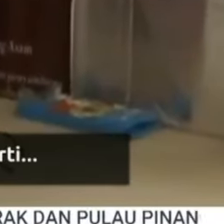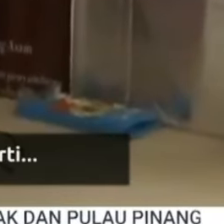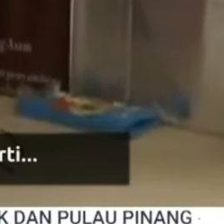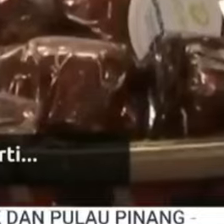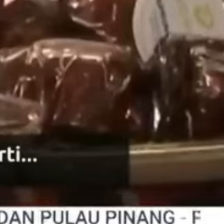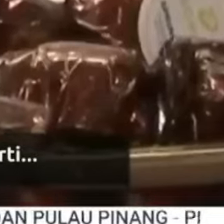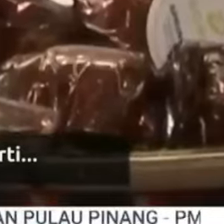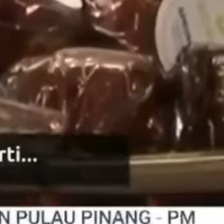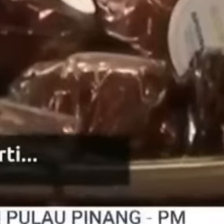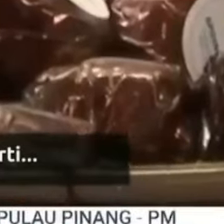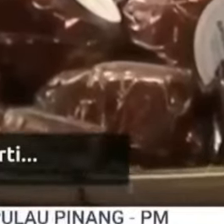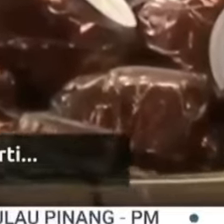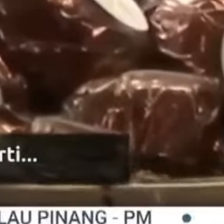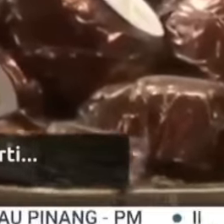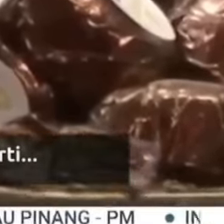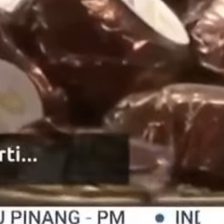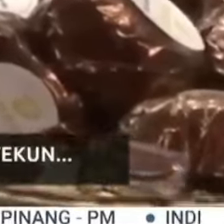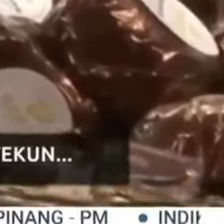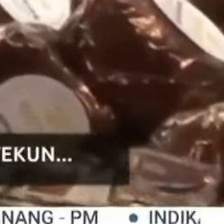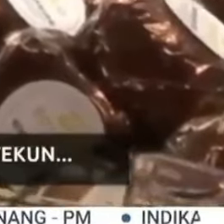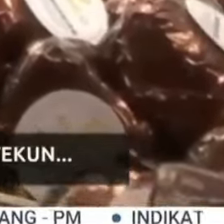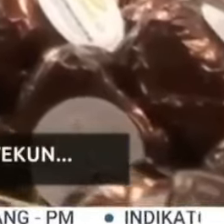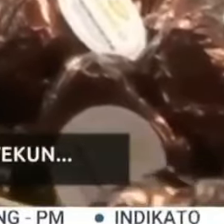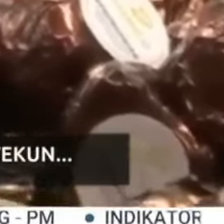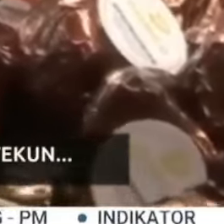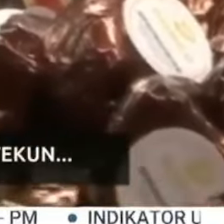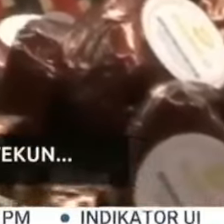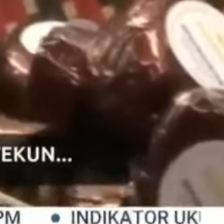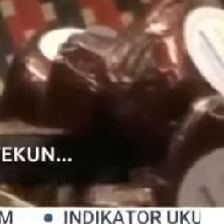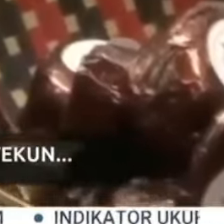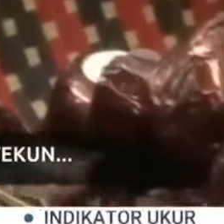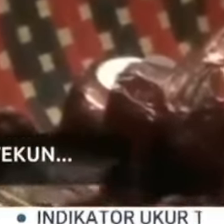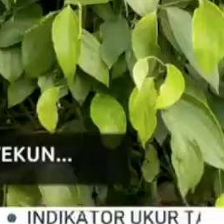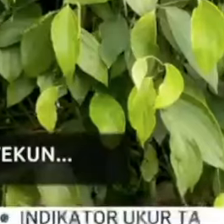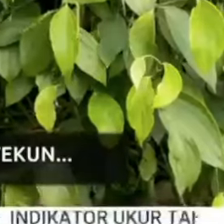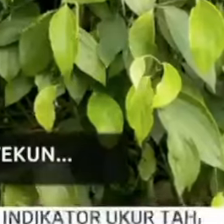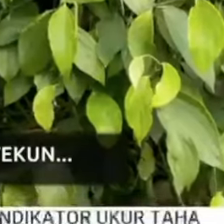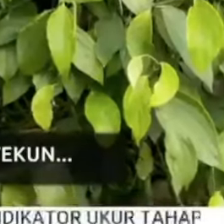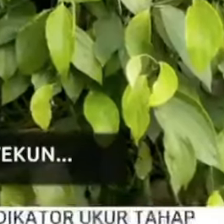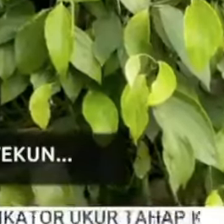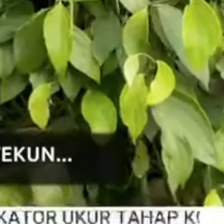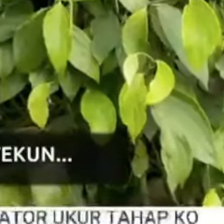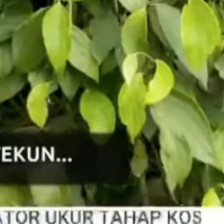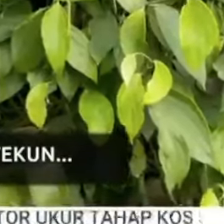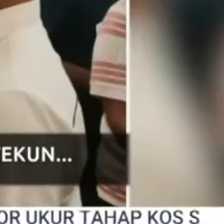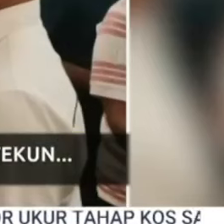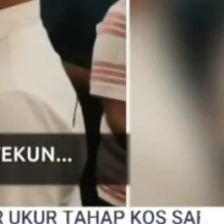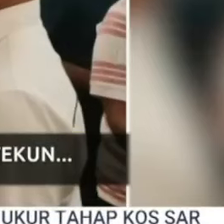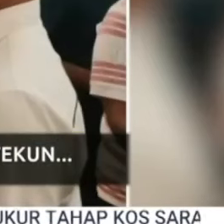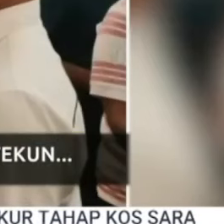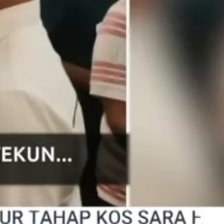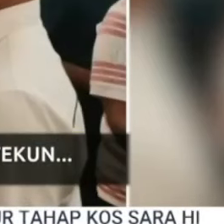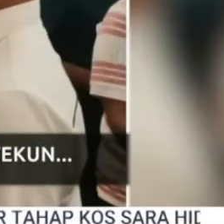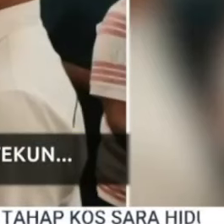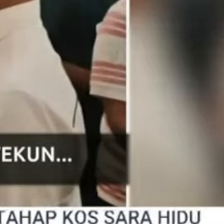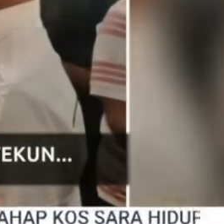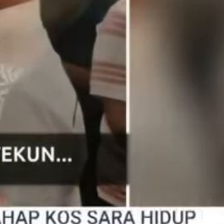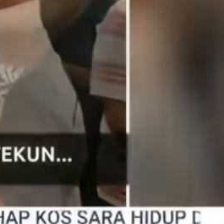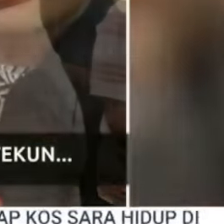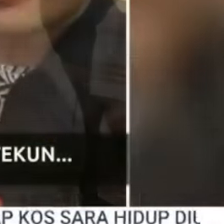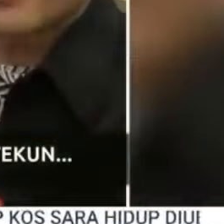antu. Aku merik besar terima kasih ngagak agensi baka Jabatan Pertanian Sarawak, Pertubuhan Peladang, Farma, megak hari